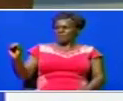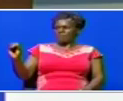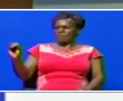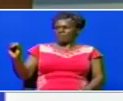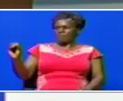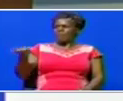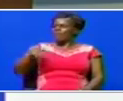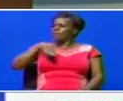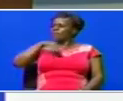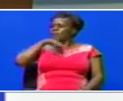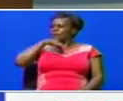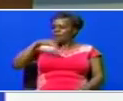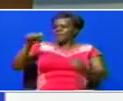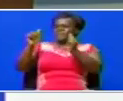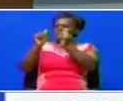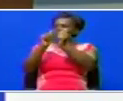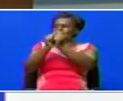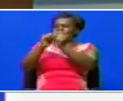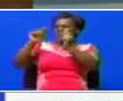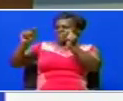And Raila Odinga,